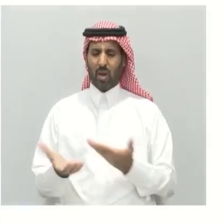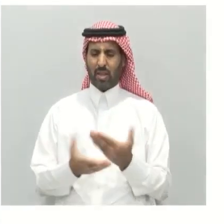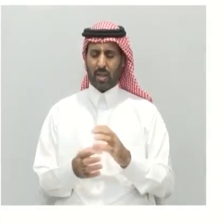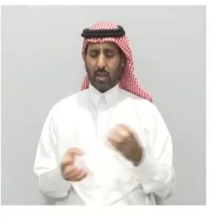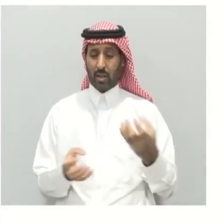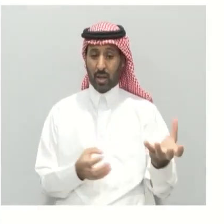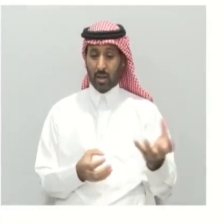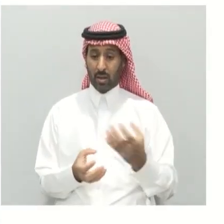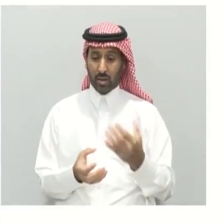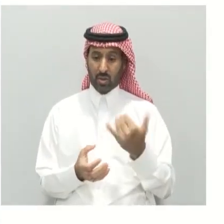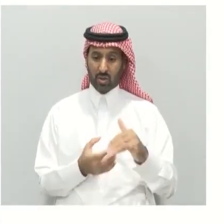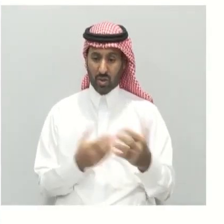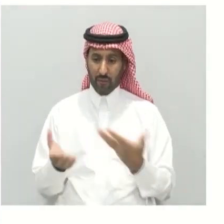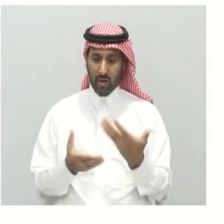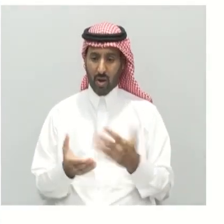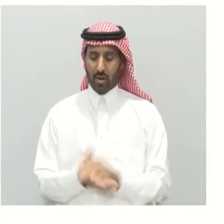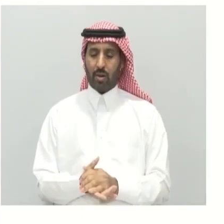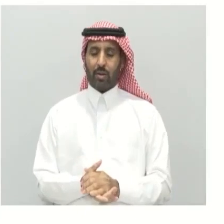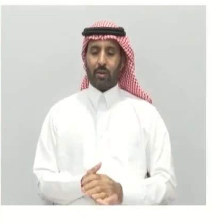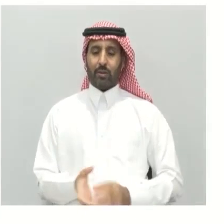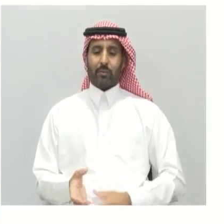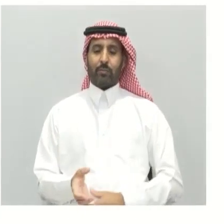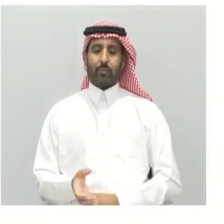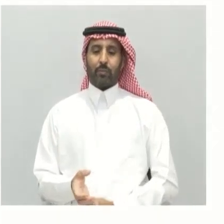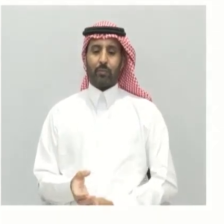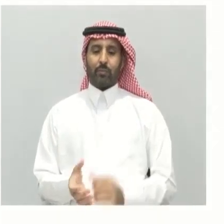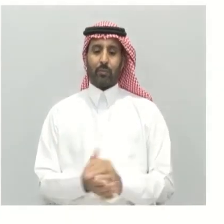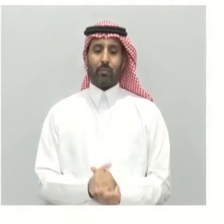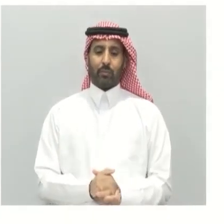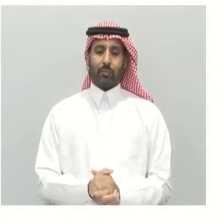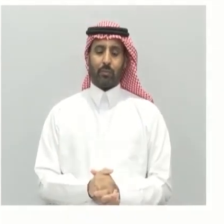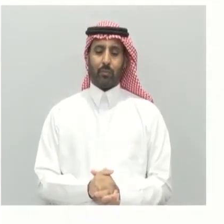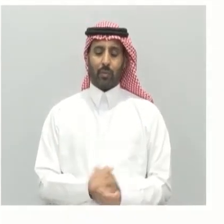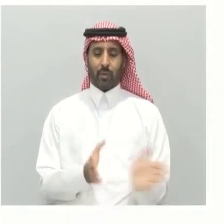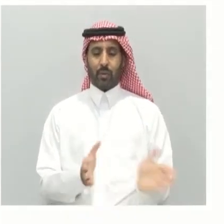والاختزال او نصف تفاعل الاكسده والاختزال في هذا